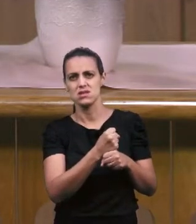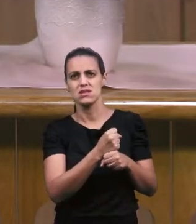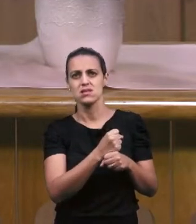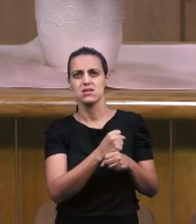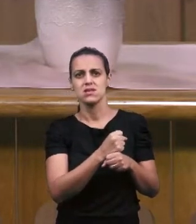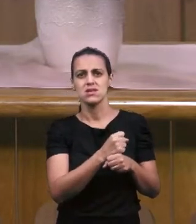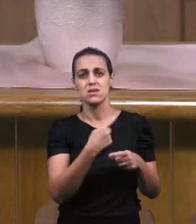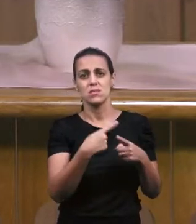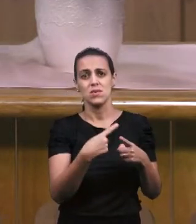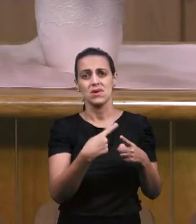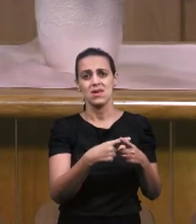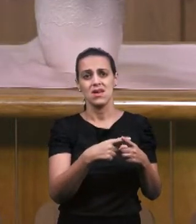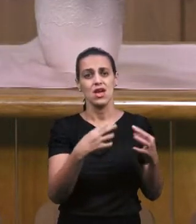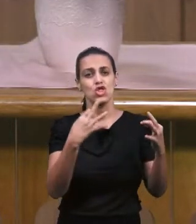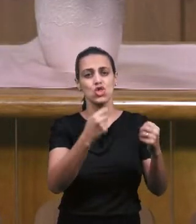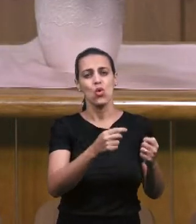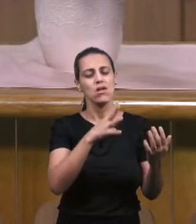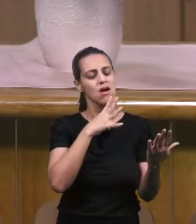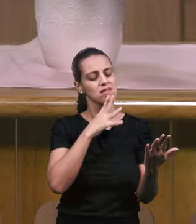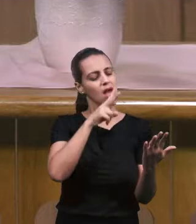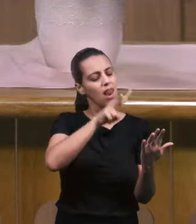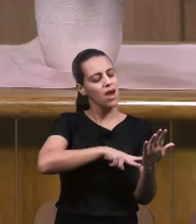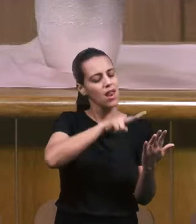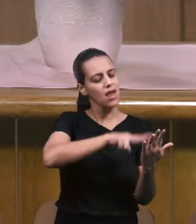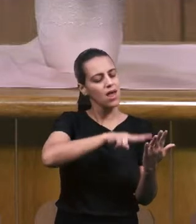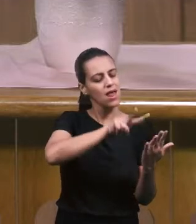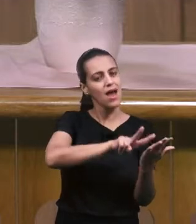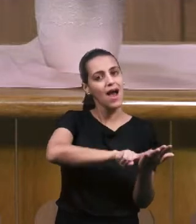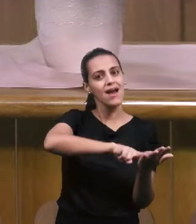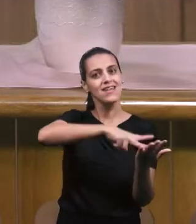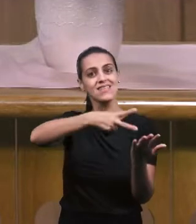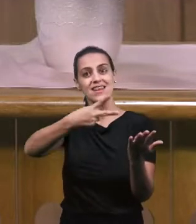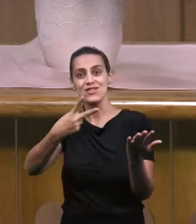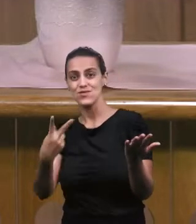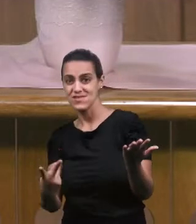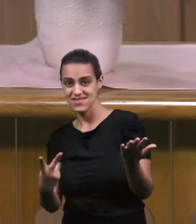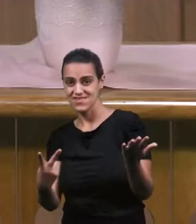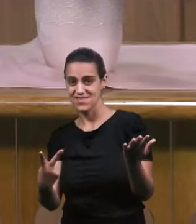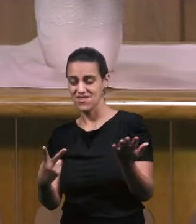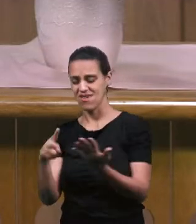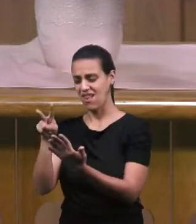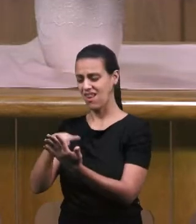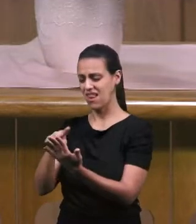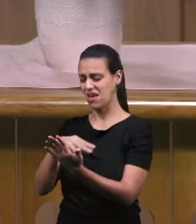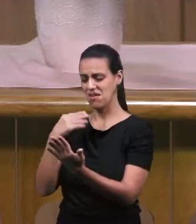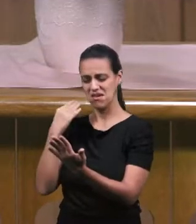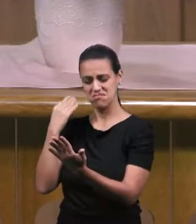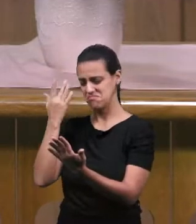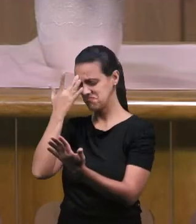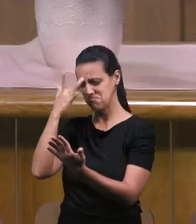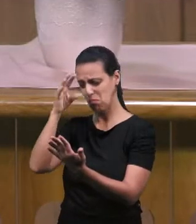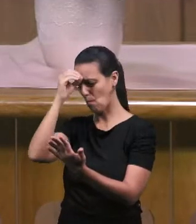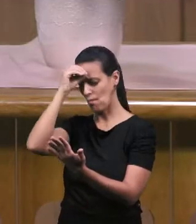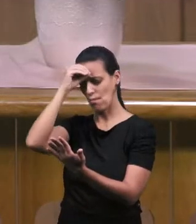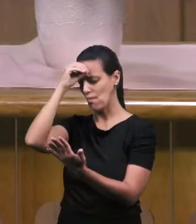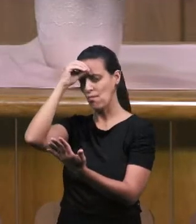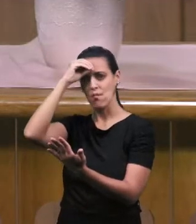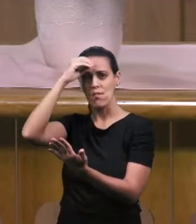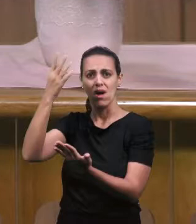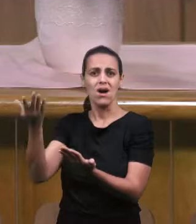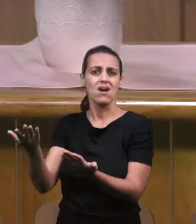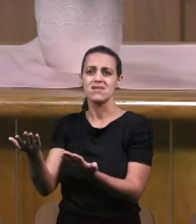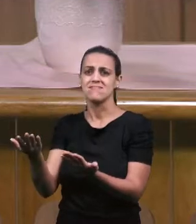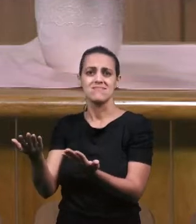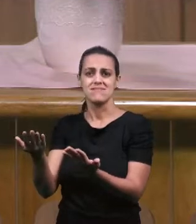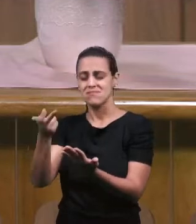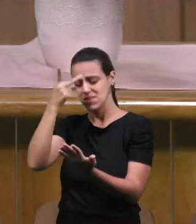Elle est sortie de la langue commune que tous connaissaient et elle est venue vers le latin. Elle a été emprisonnée. En